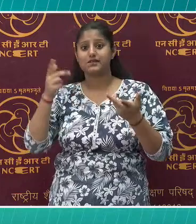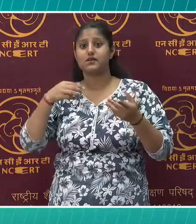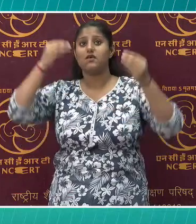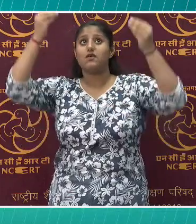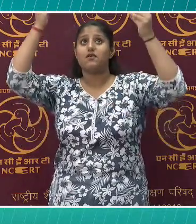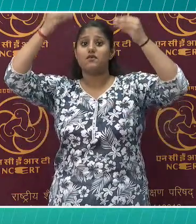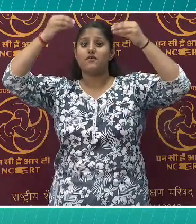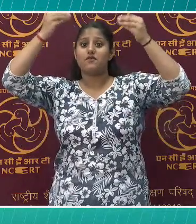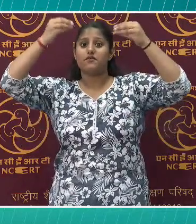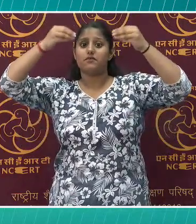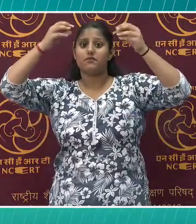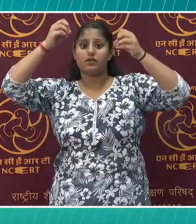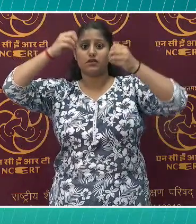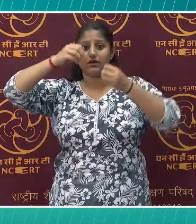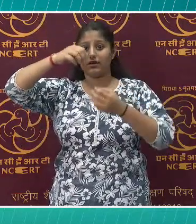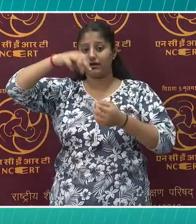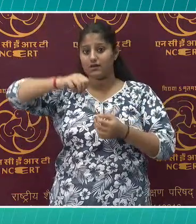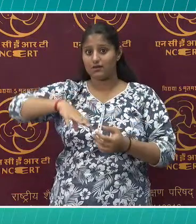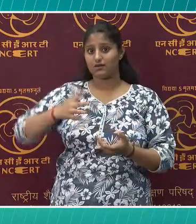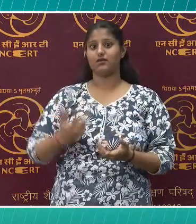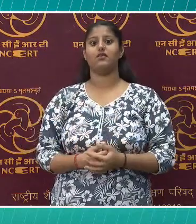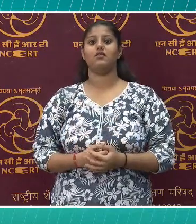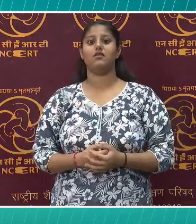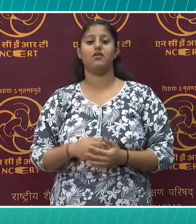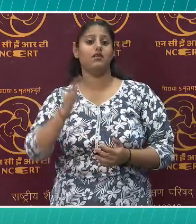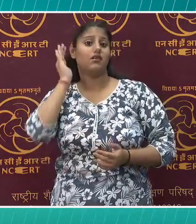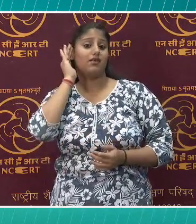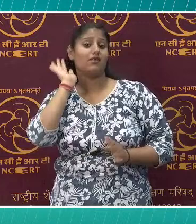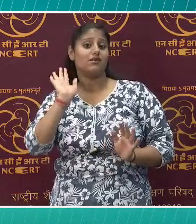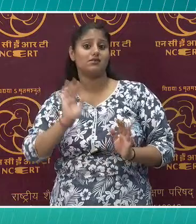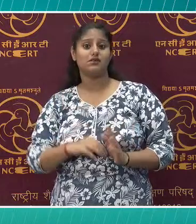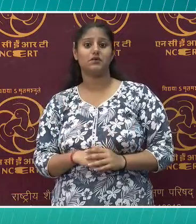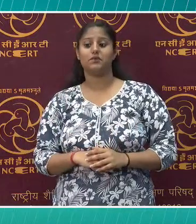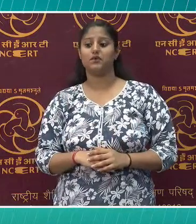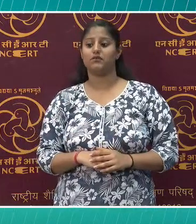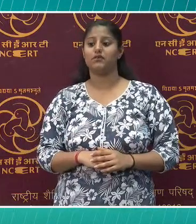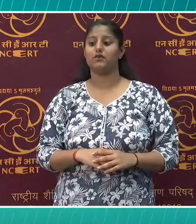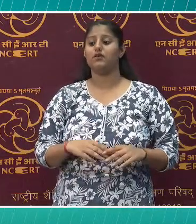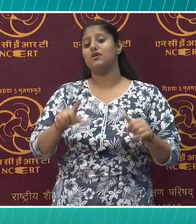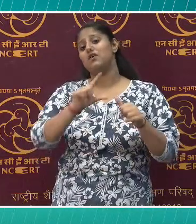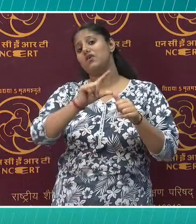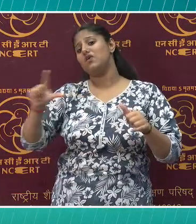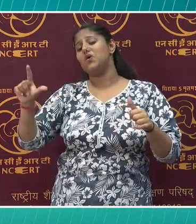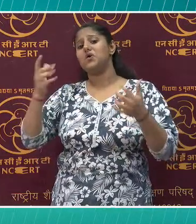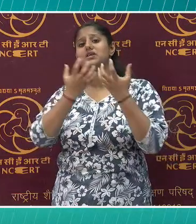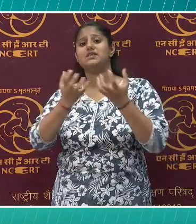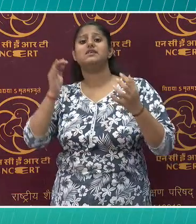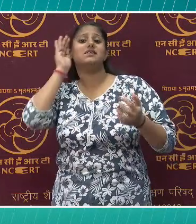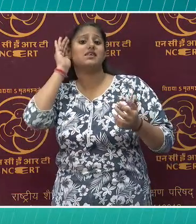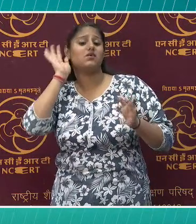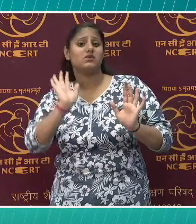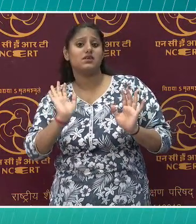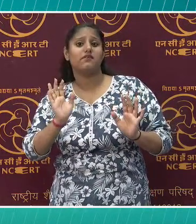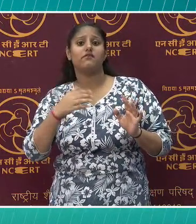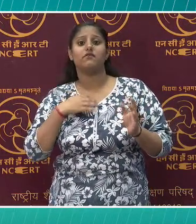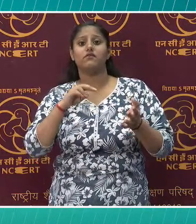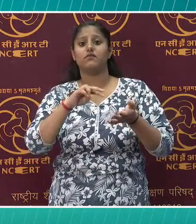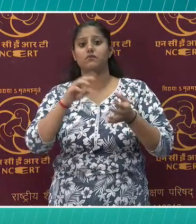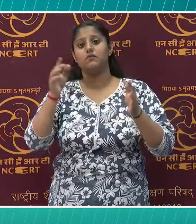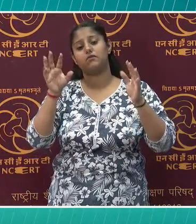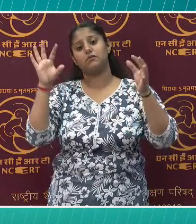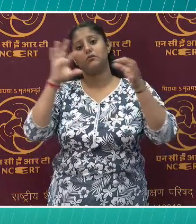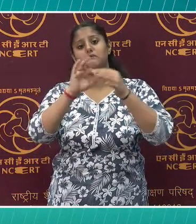raindrops falling on your windowsill. So all those sounds have been captured in